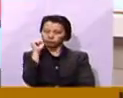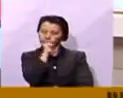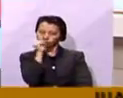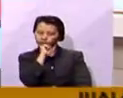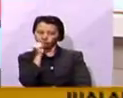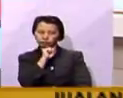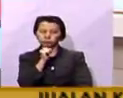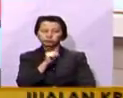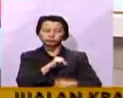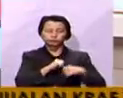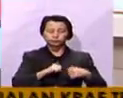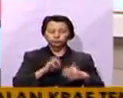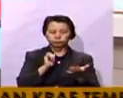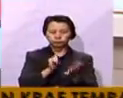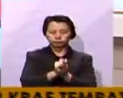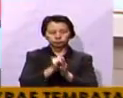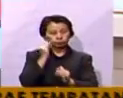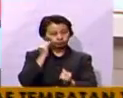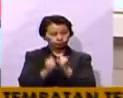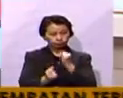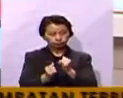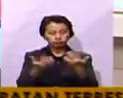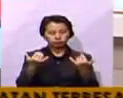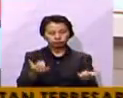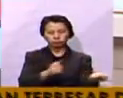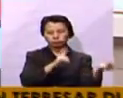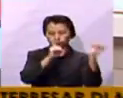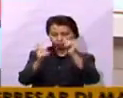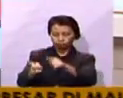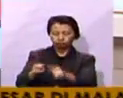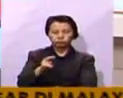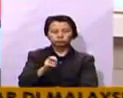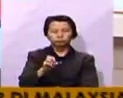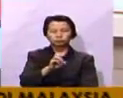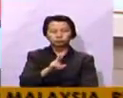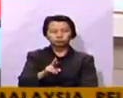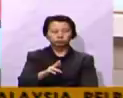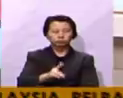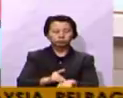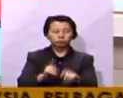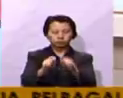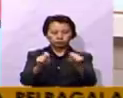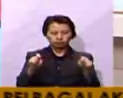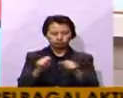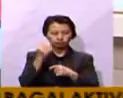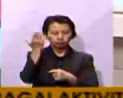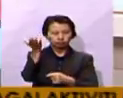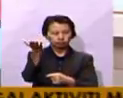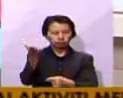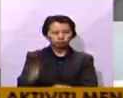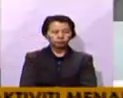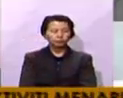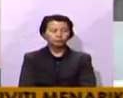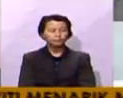Sehati LRTM menjadi acara kemuncak. Perkembangan lanjut bersama Nur Amalina Abdul Halim di lokasi. Silakan Amalina.